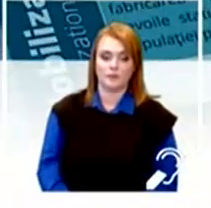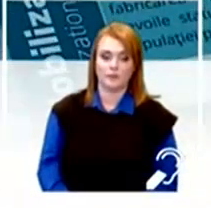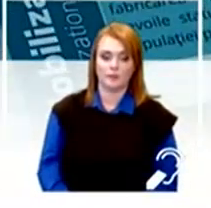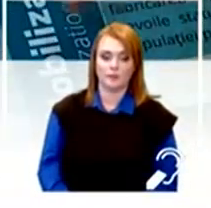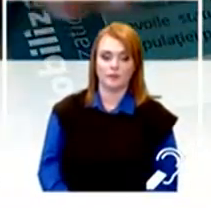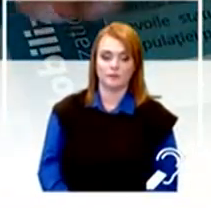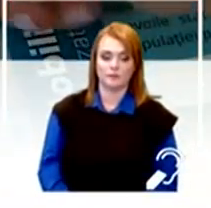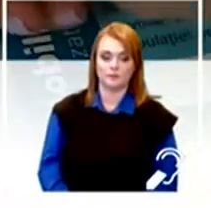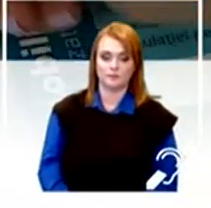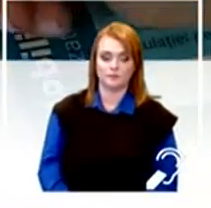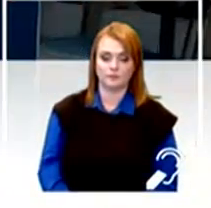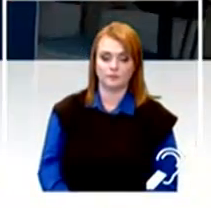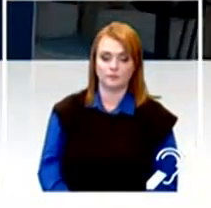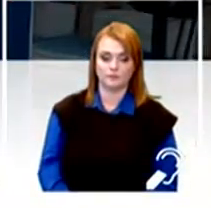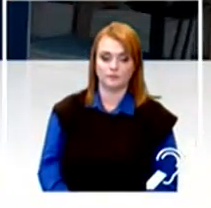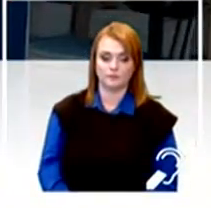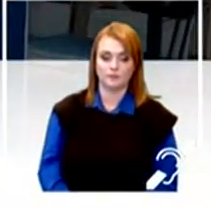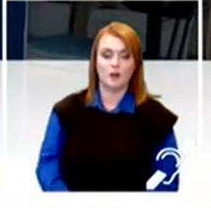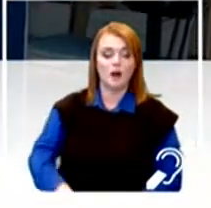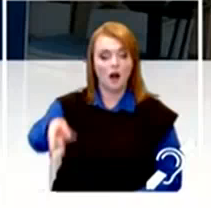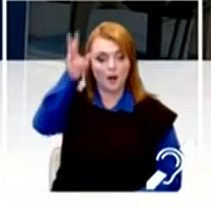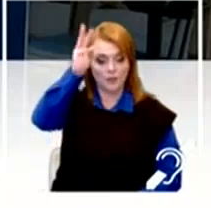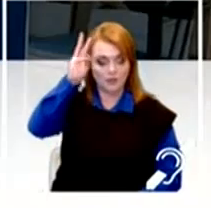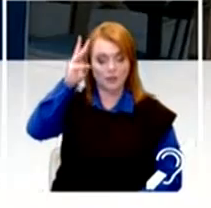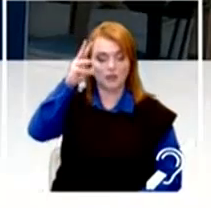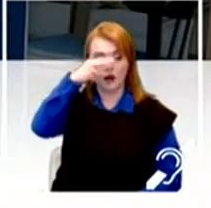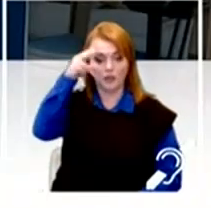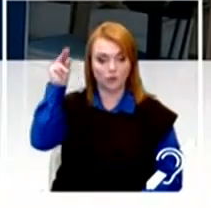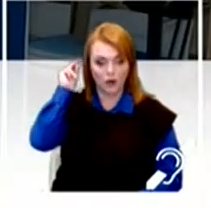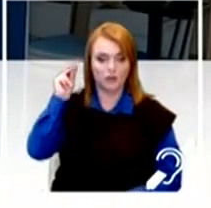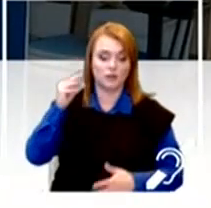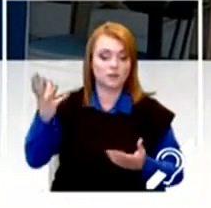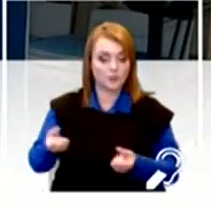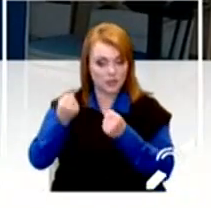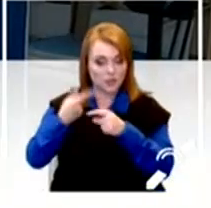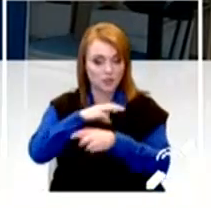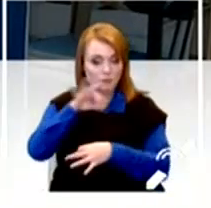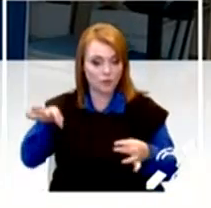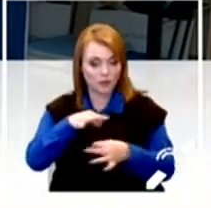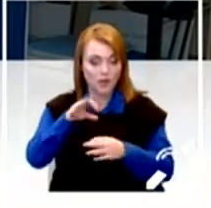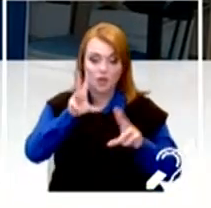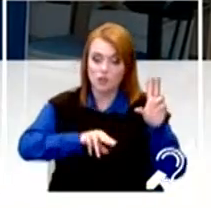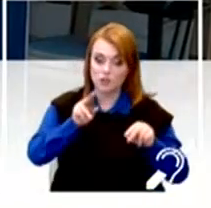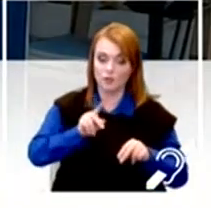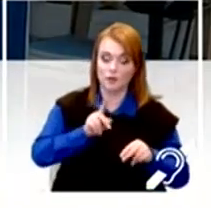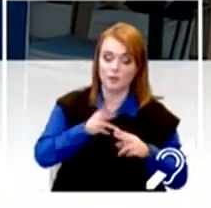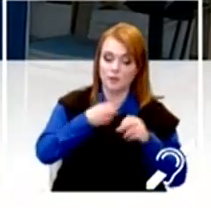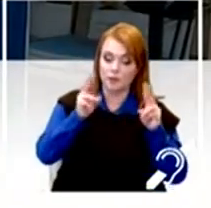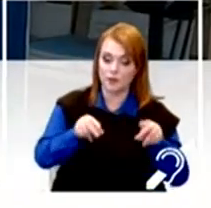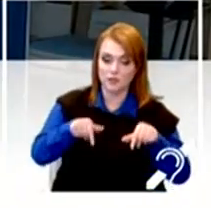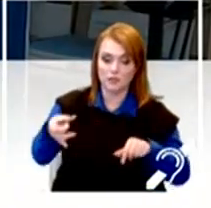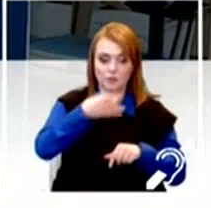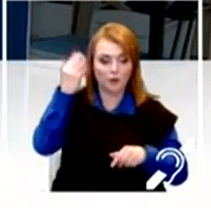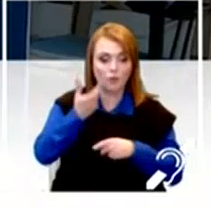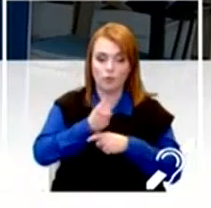noi o dăm în timpul cursurilor. The Lithuanian Embassy is happy to support this project. We think the security of Moldova also impacts